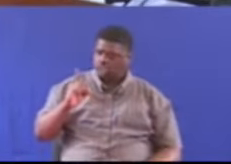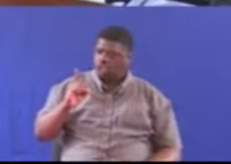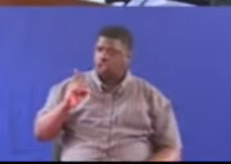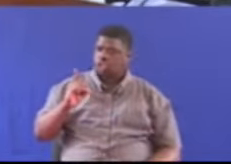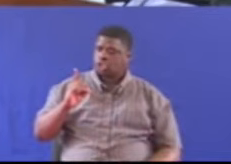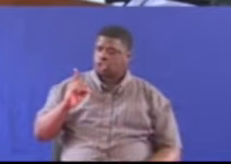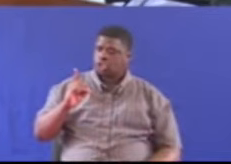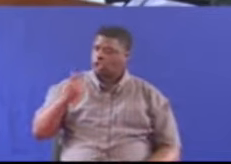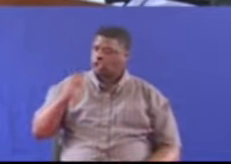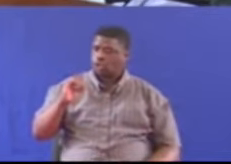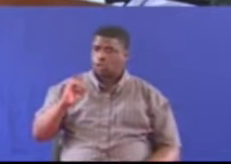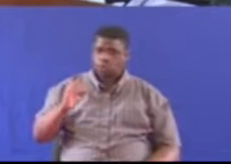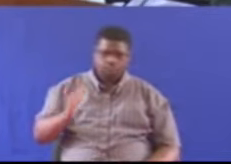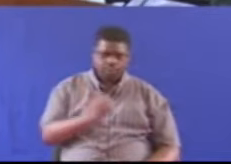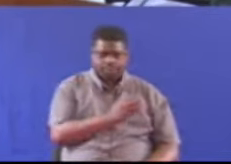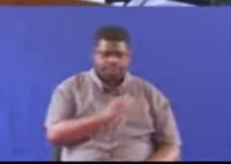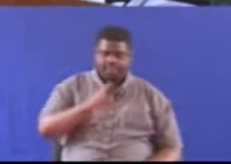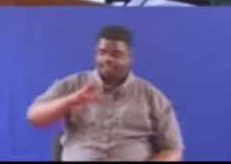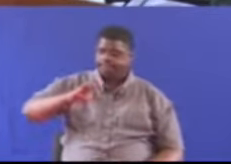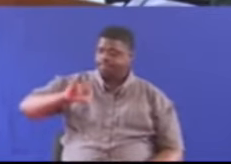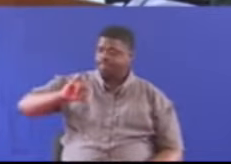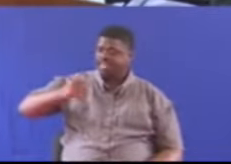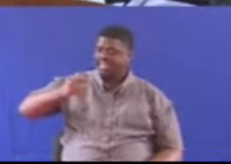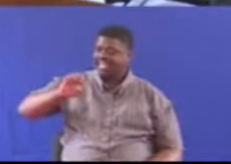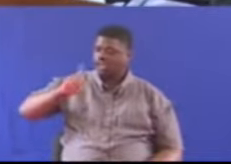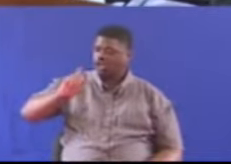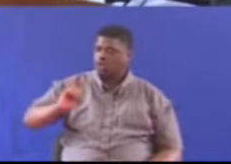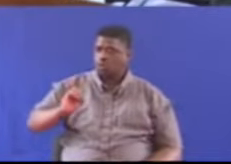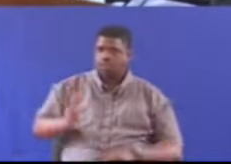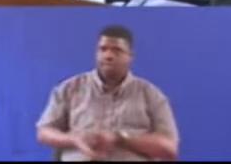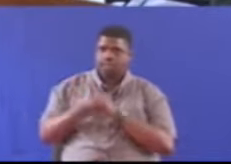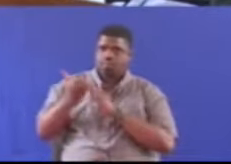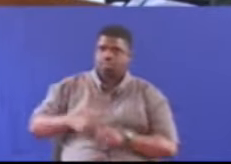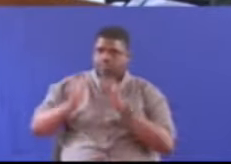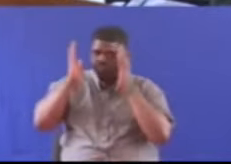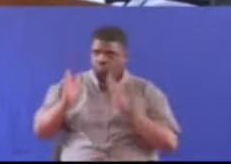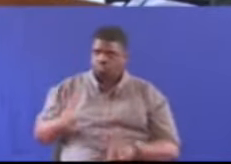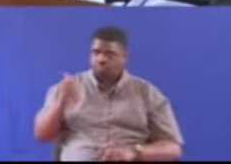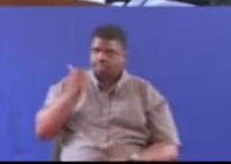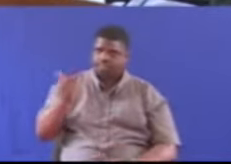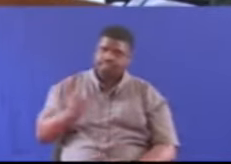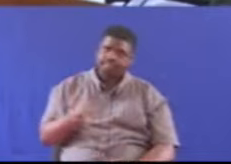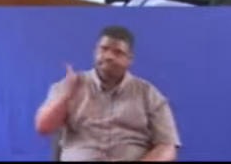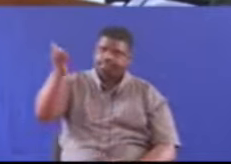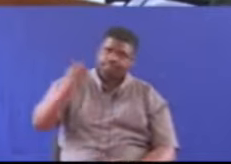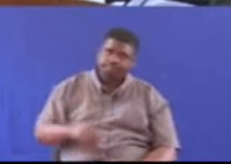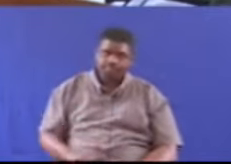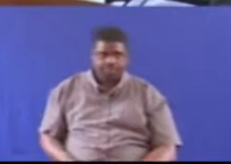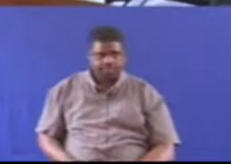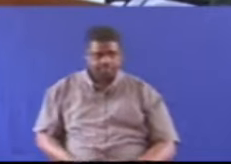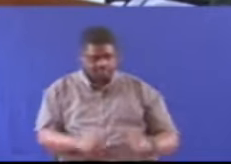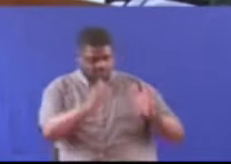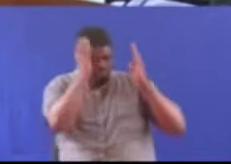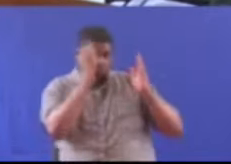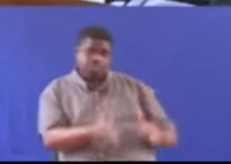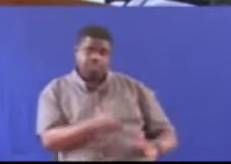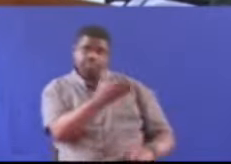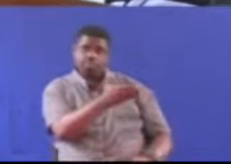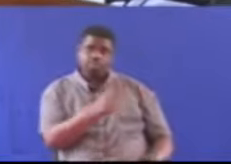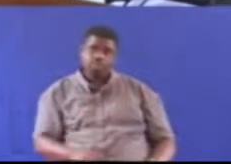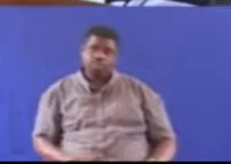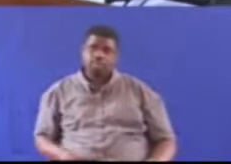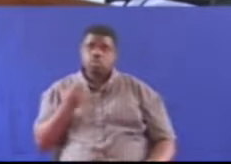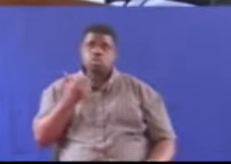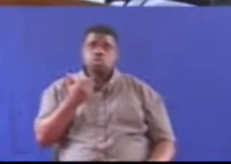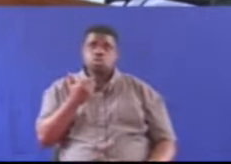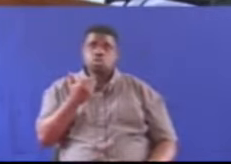Biteko, Naibu Waziri Mkuu wa Jamhuri ya Muungano wa Tanzania, Mheshimiwa Musa Azan